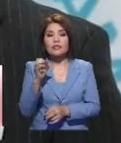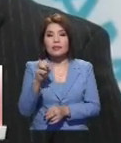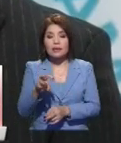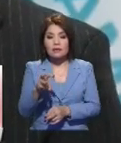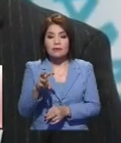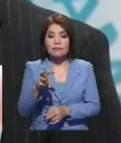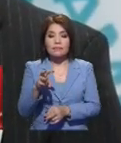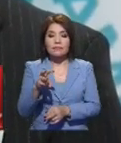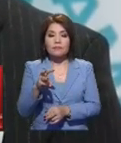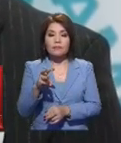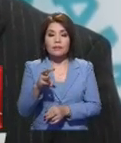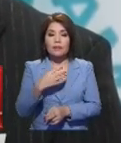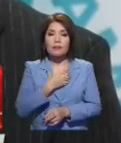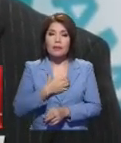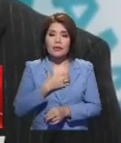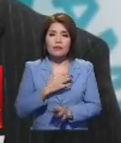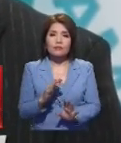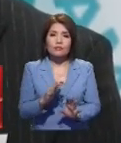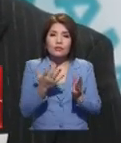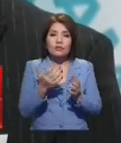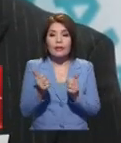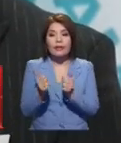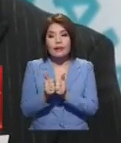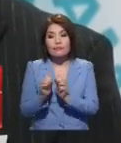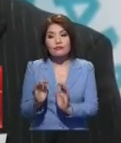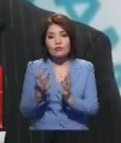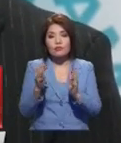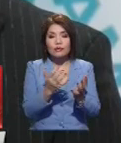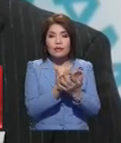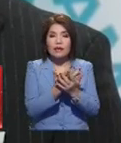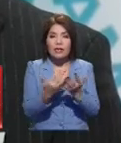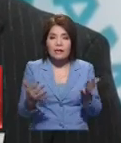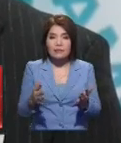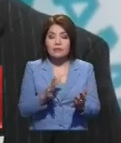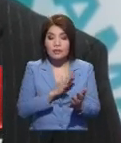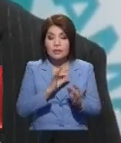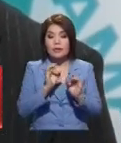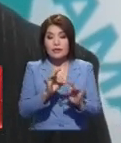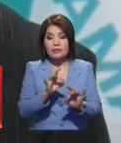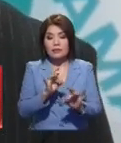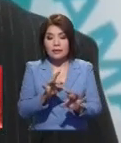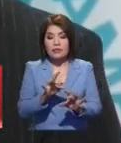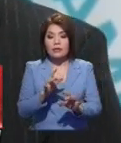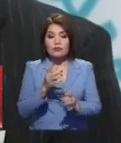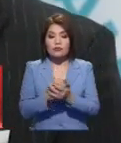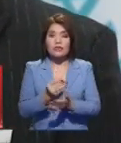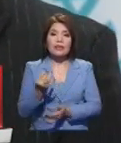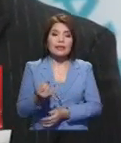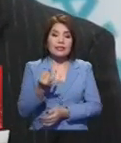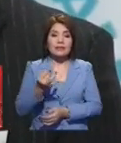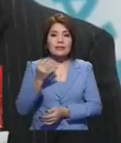бір маңызды сәттерінде қасында болған қызықты оқиғалармен бөлісіп, осындай өзінің елеулі әңгімелерін айтып